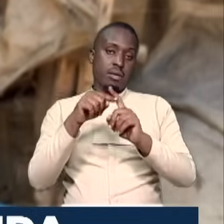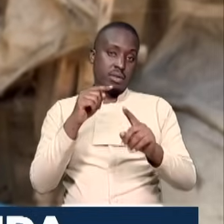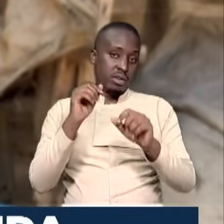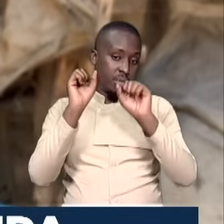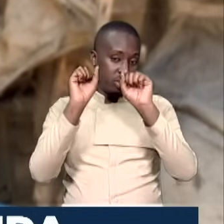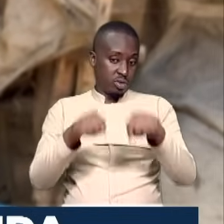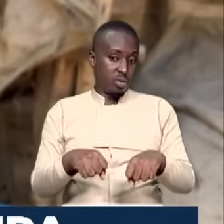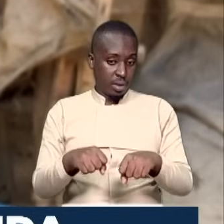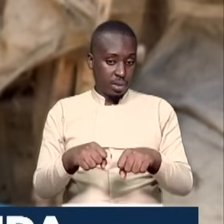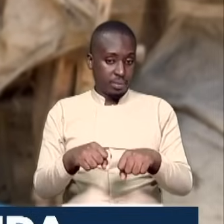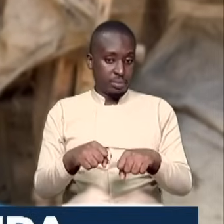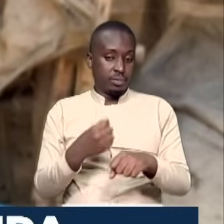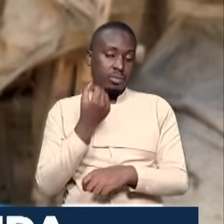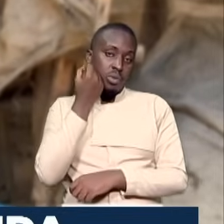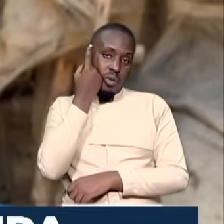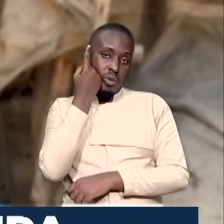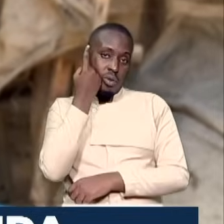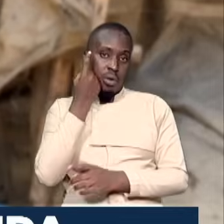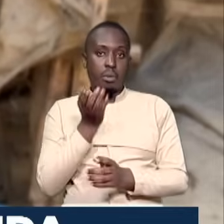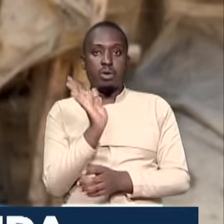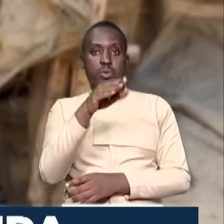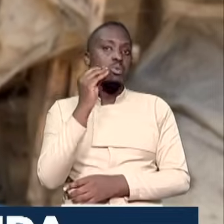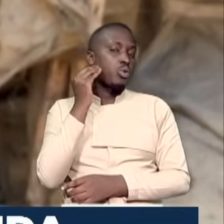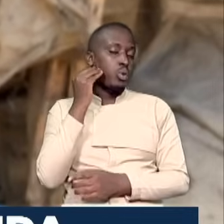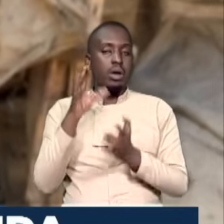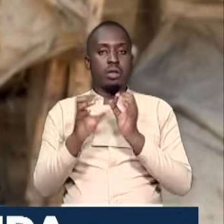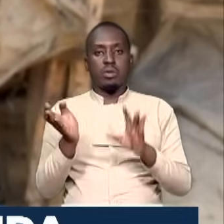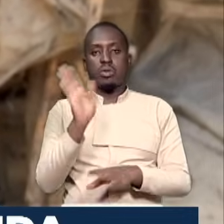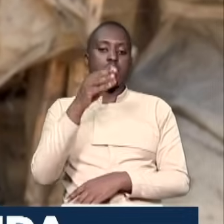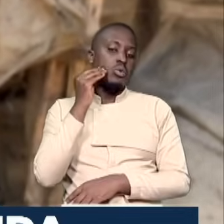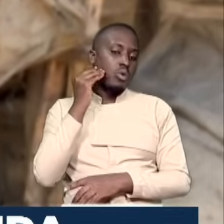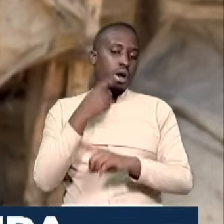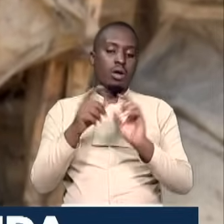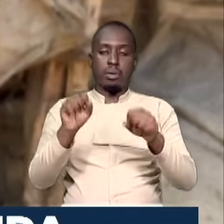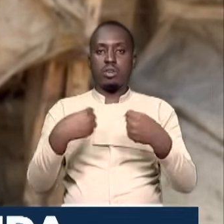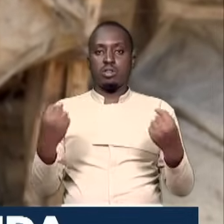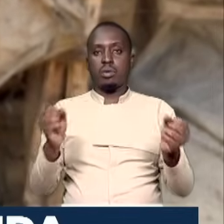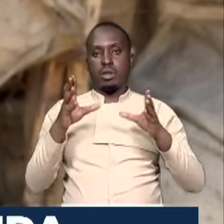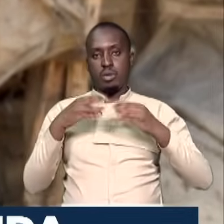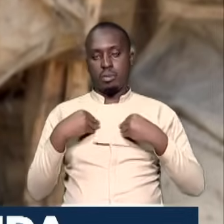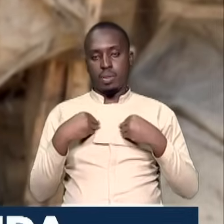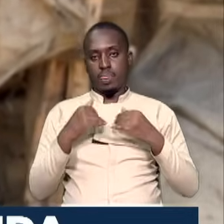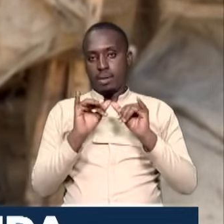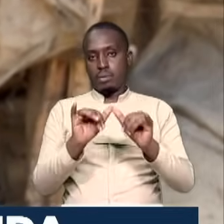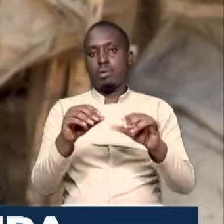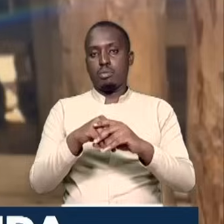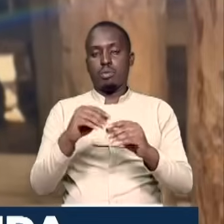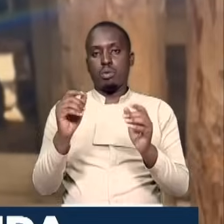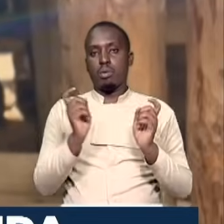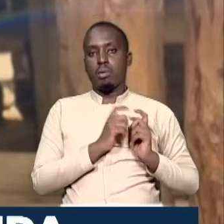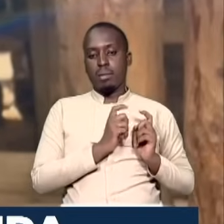abashoboye kumva ko bohunguka bahunguke, ariko n'abatabishoboye nabo bazemera nyine bagume muri ubwo